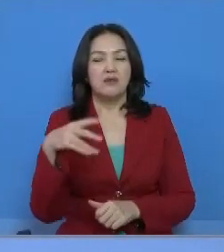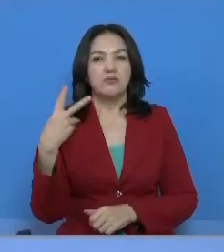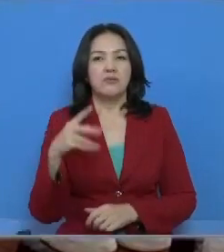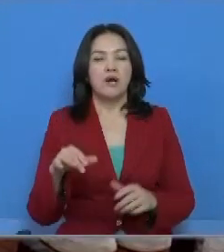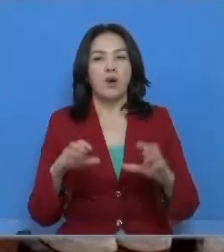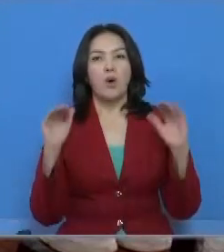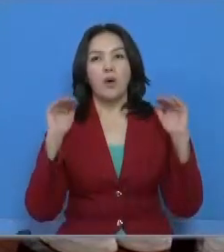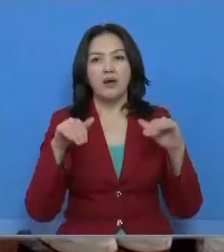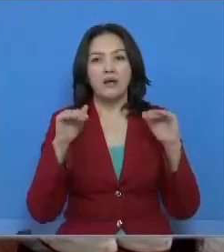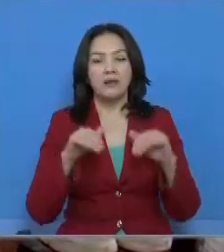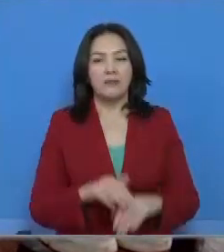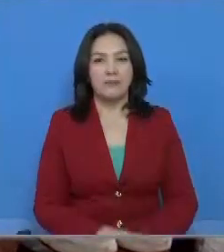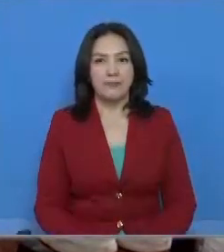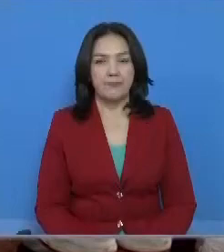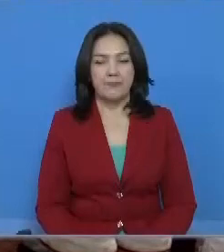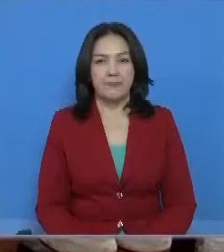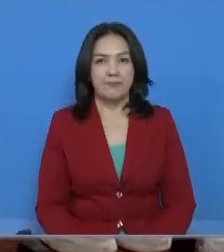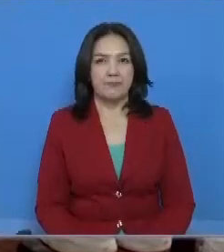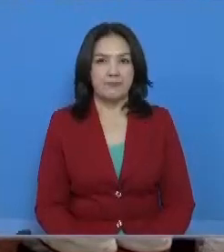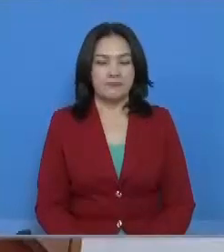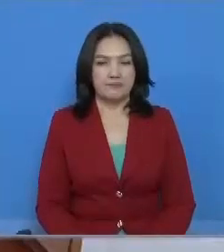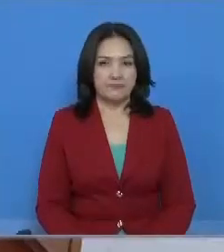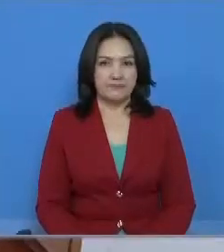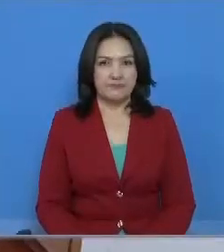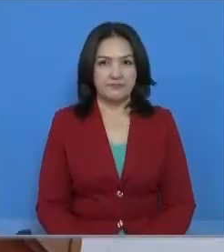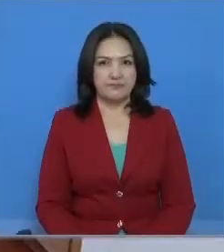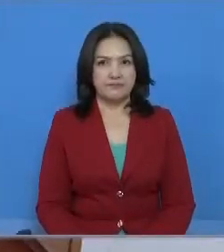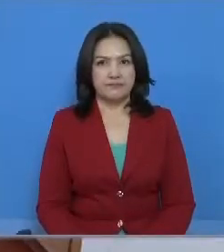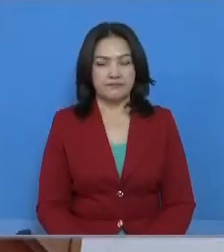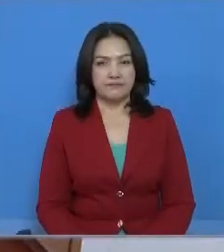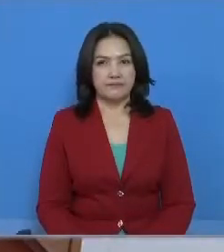42 колледжа. Анастасия Евсеева, Жанна Дельсагиев, телеканал «Актюбе».